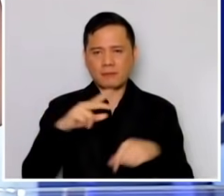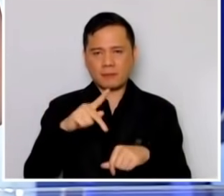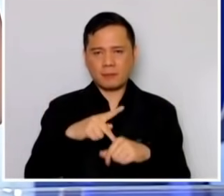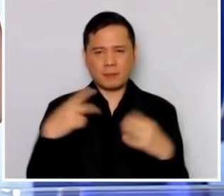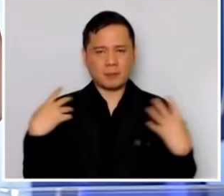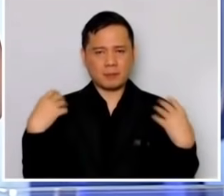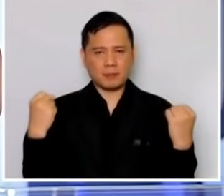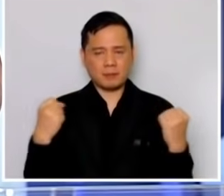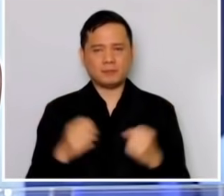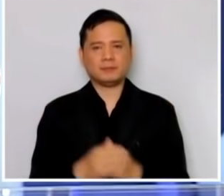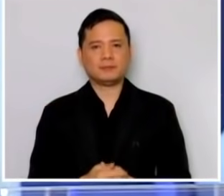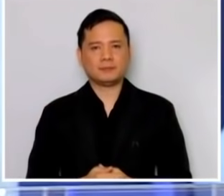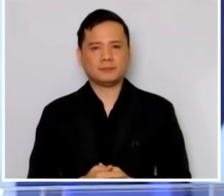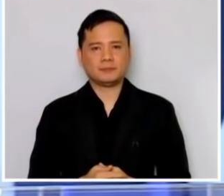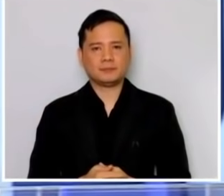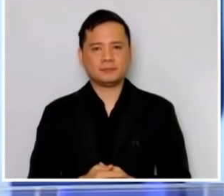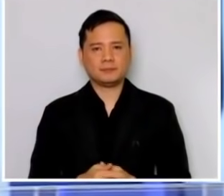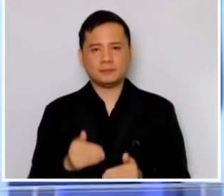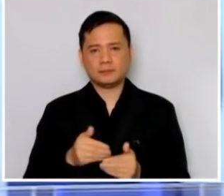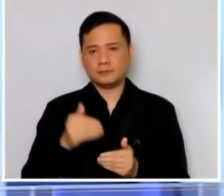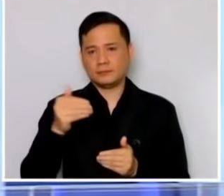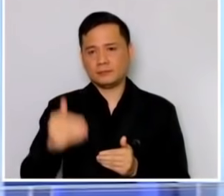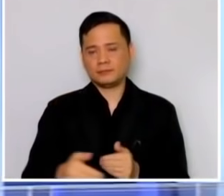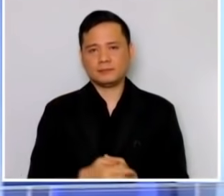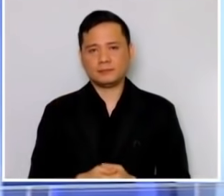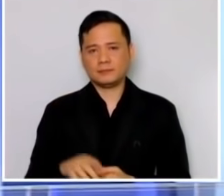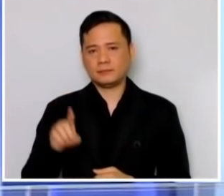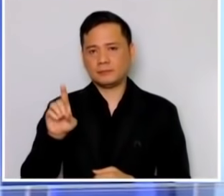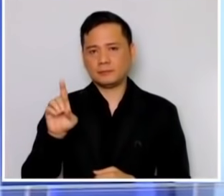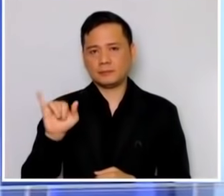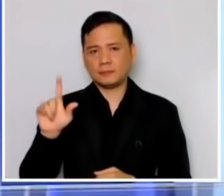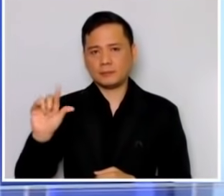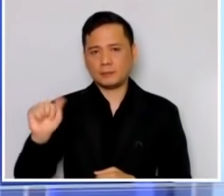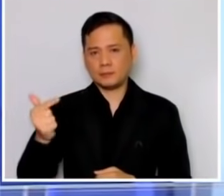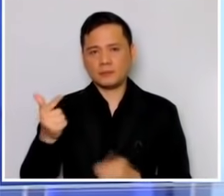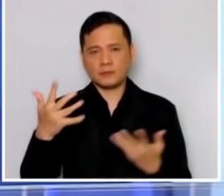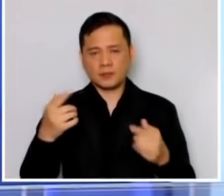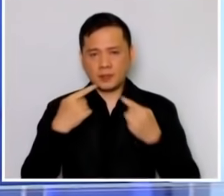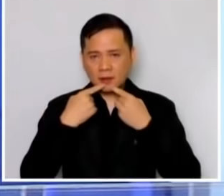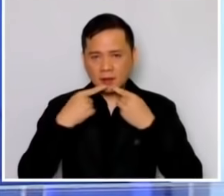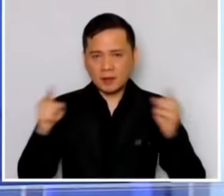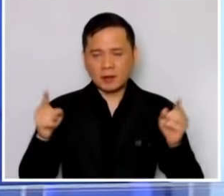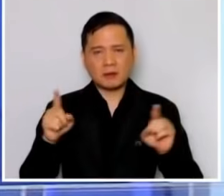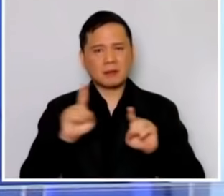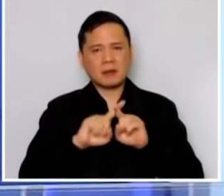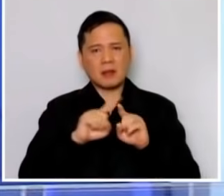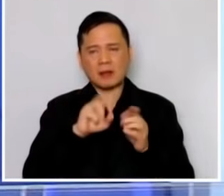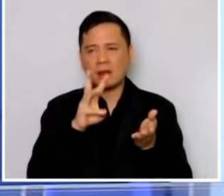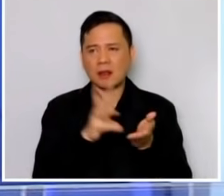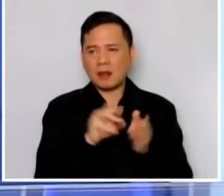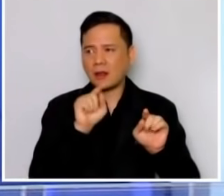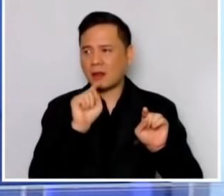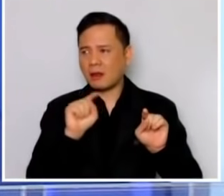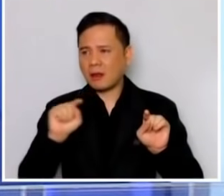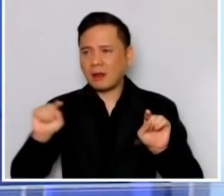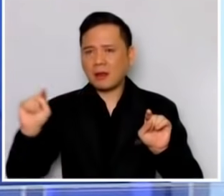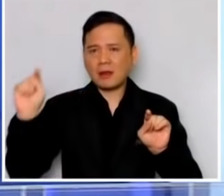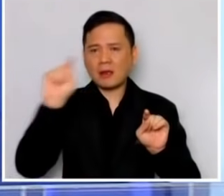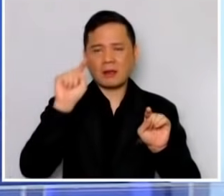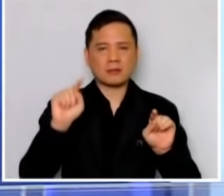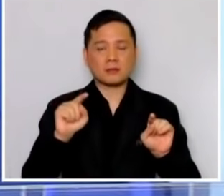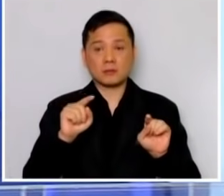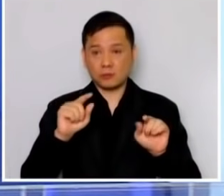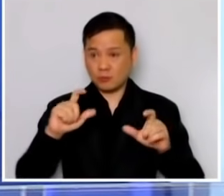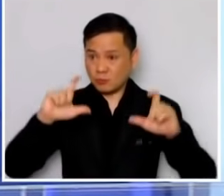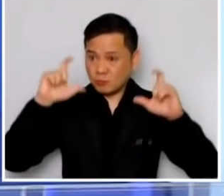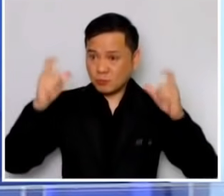Samantala, inanunsyo ng DILG na nasa 77 lugar na lamang sa bansa ang nasa ilalim ng granular